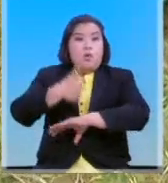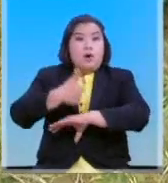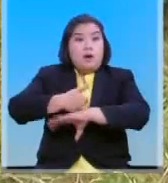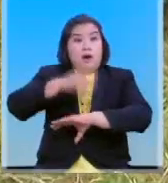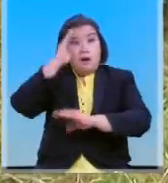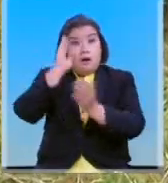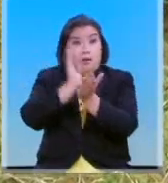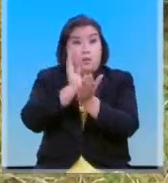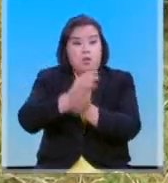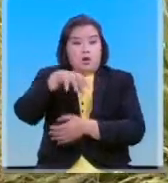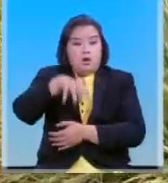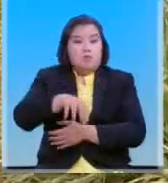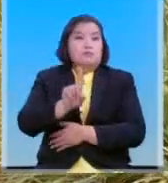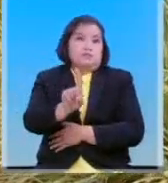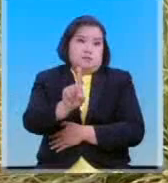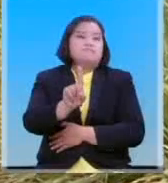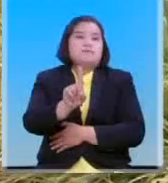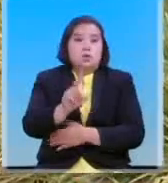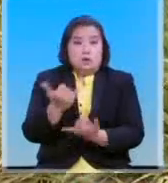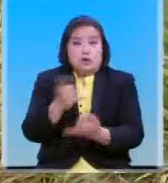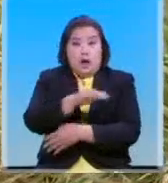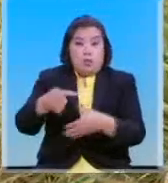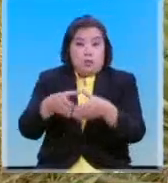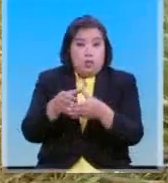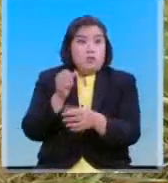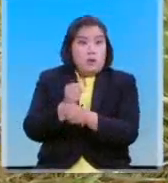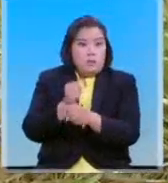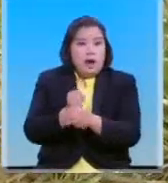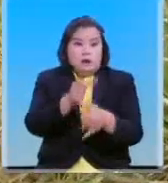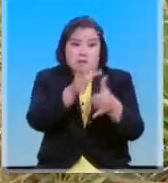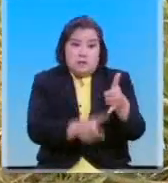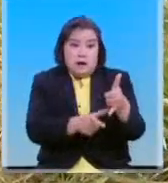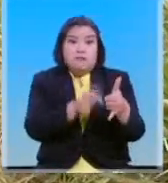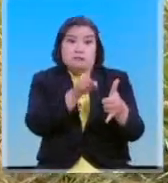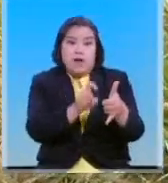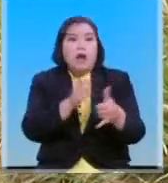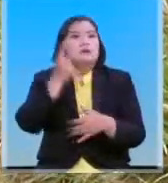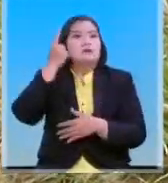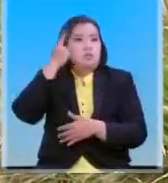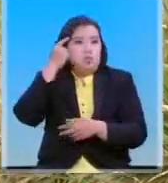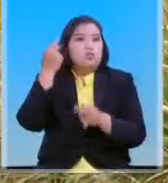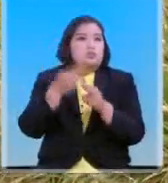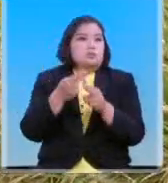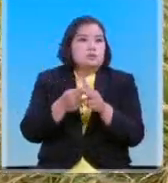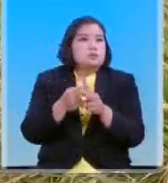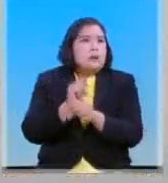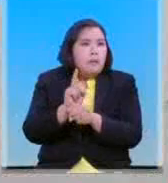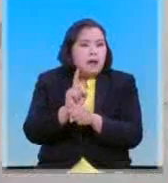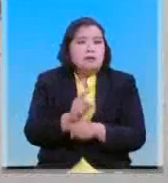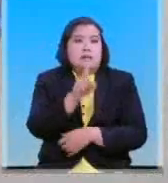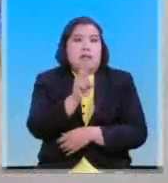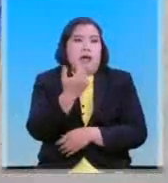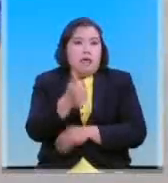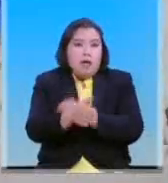ค่ะยืนยันบอกว่าตำรวจเนี่ยทราบชื่อผู้เสียชีวิตที่ถูกฆาตกรรมหั่นศพแล้วก็นำศพเนี่ยไปทิ้งคลองแล้ว